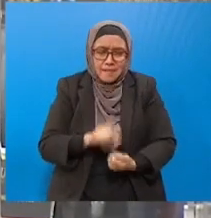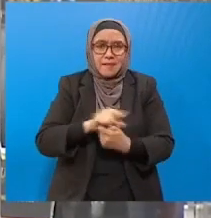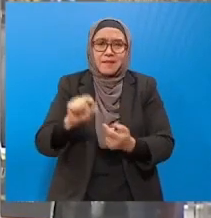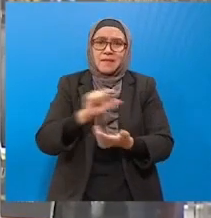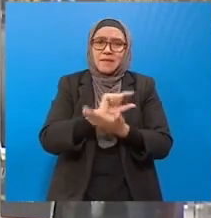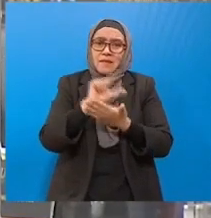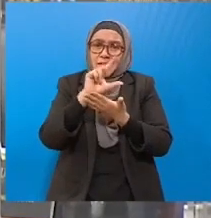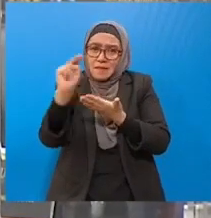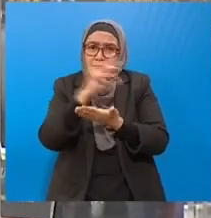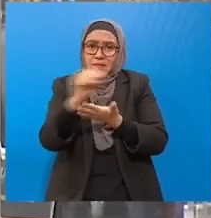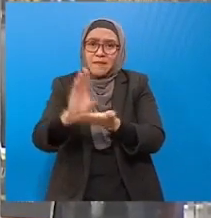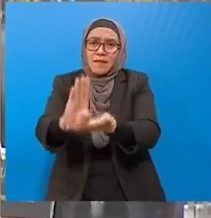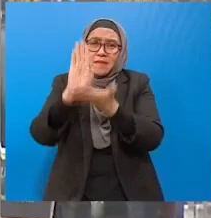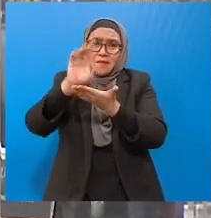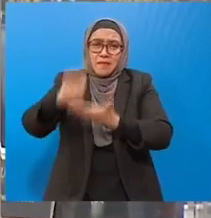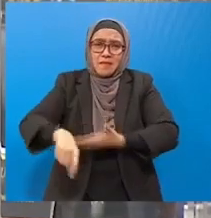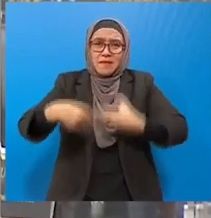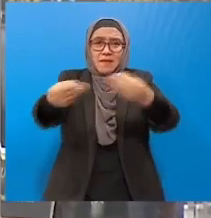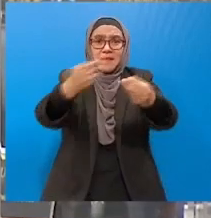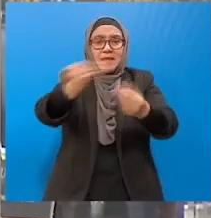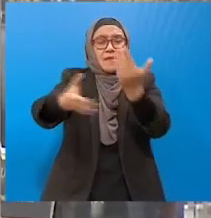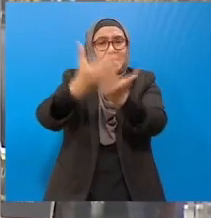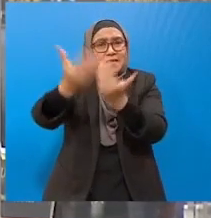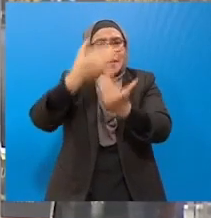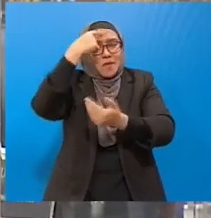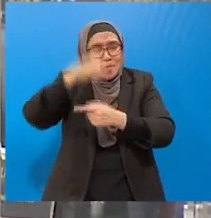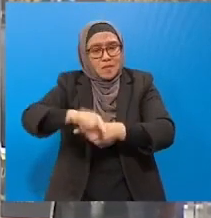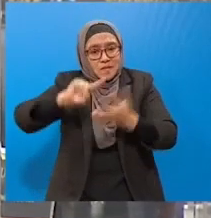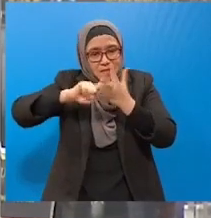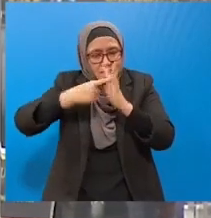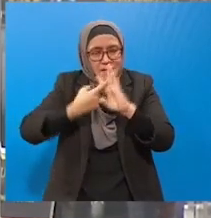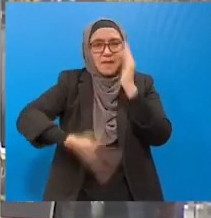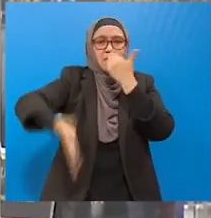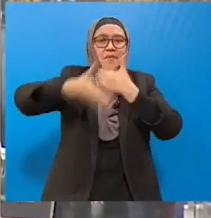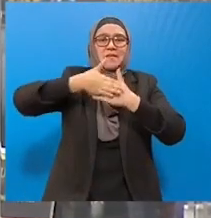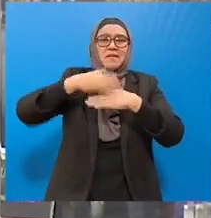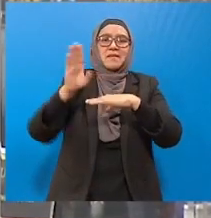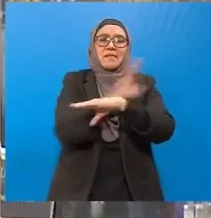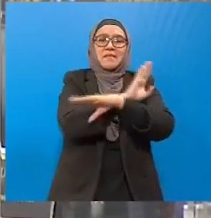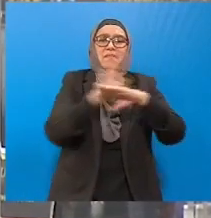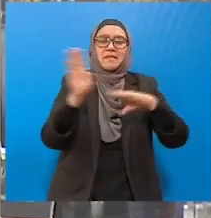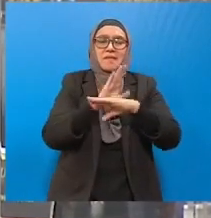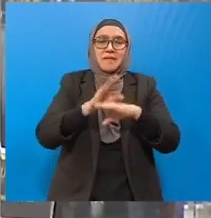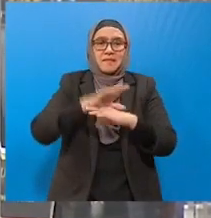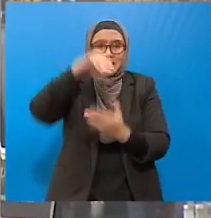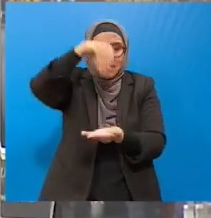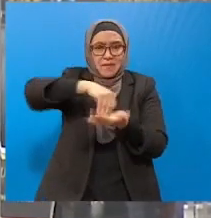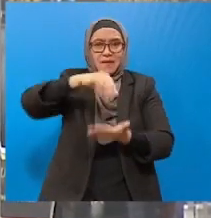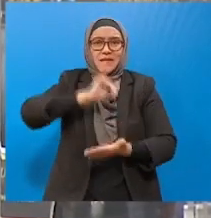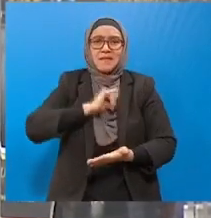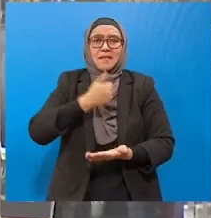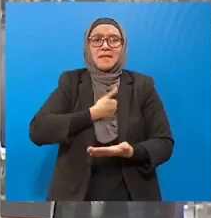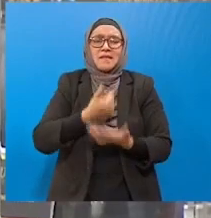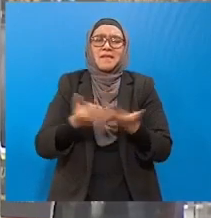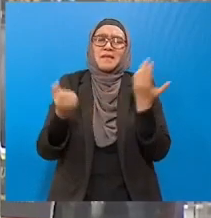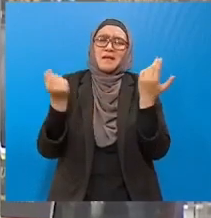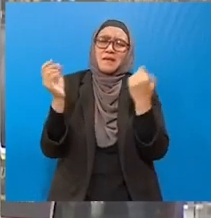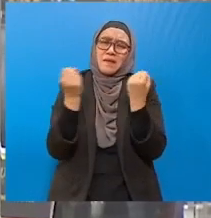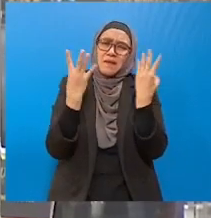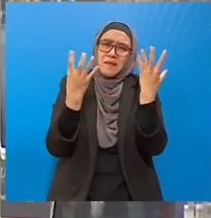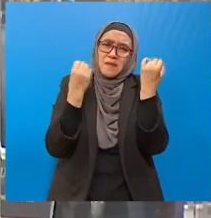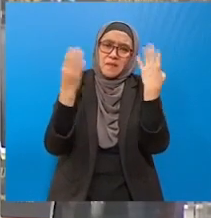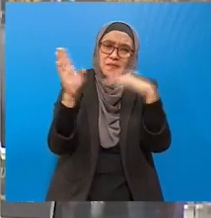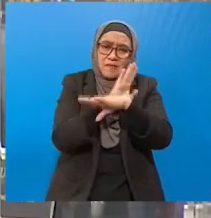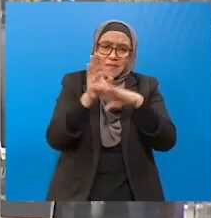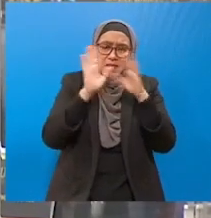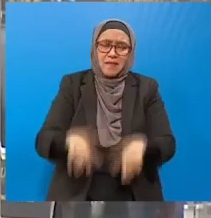diberikan malah dipermudahkan supaya mereka dapat memulihkan kembali pernikahan mereka di kawasan saya sendiri ramai penjaga terpaksa gulung tikar karena